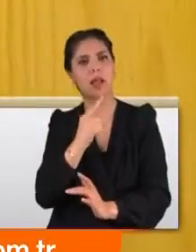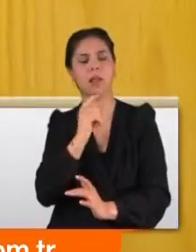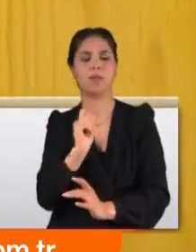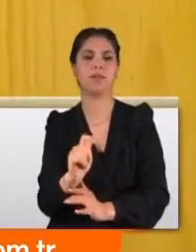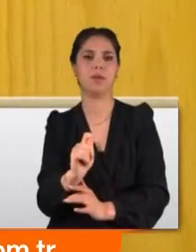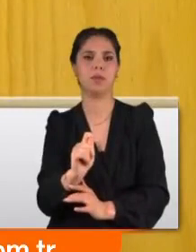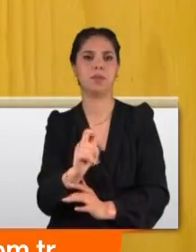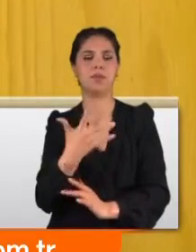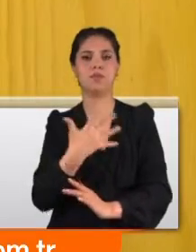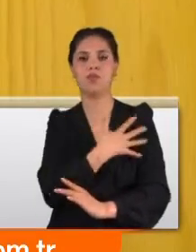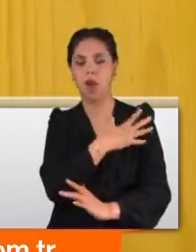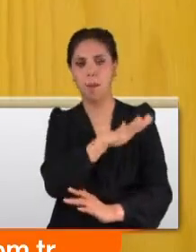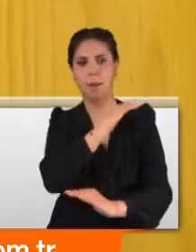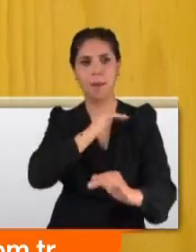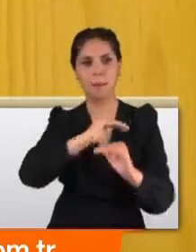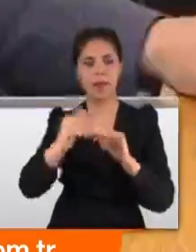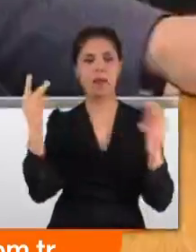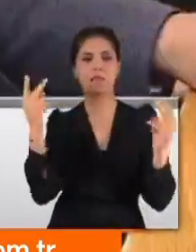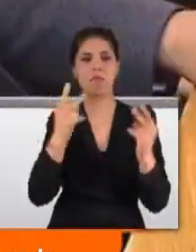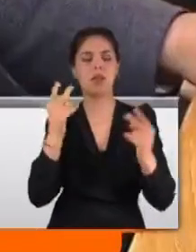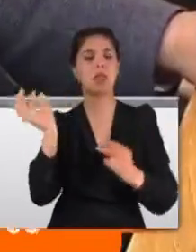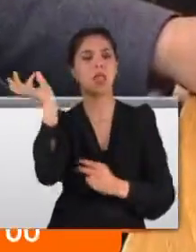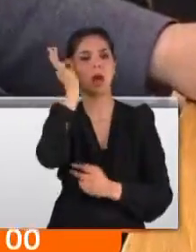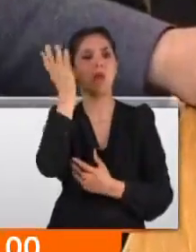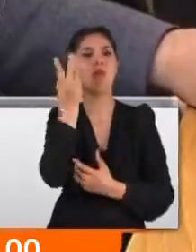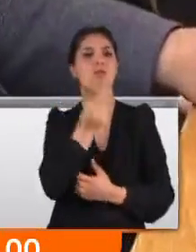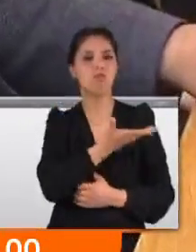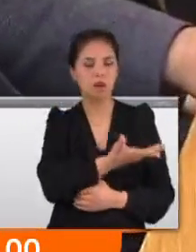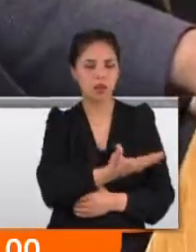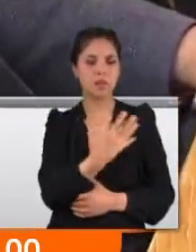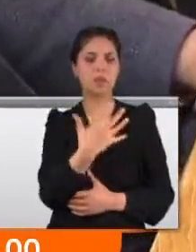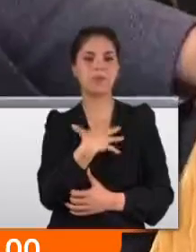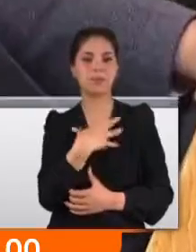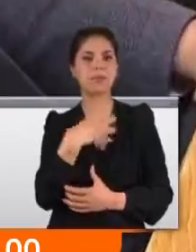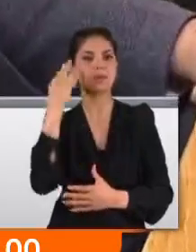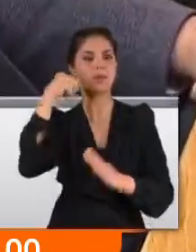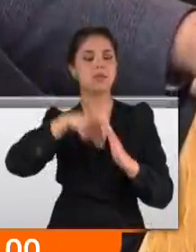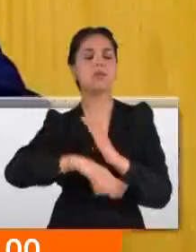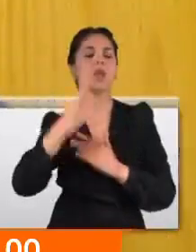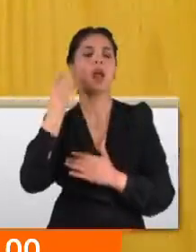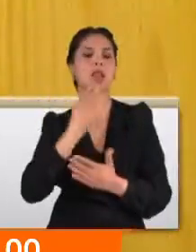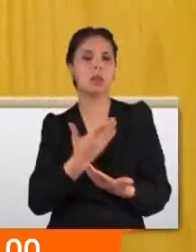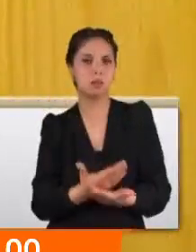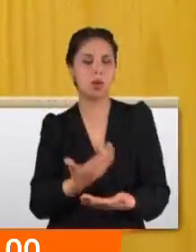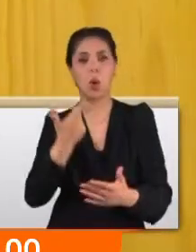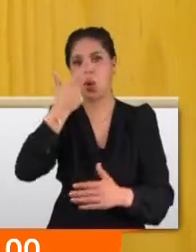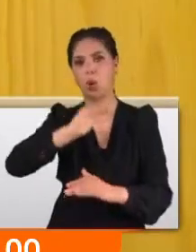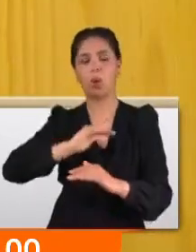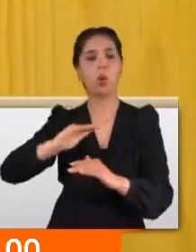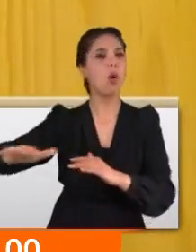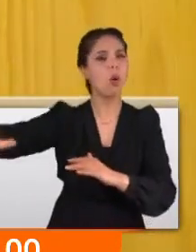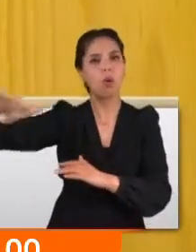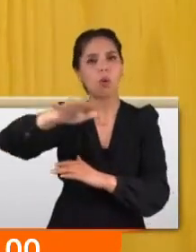Başkanı'nın hala milletimizin mesajını algılayamamış, hala anlam verememiş olmasıdır. Köylülerimizi